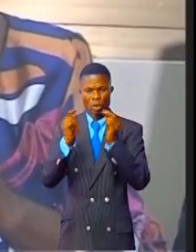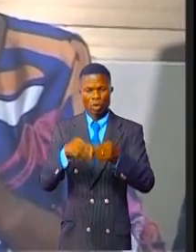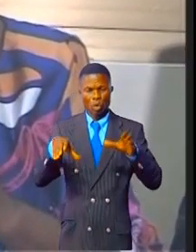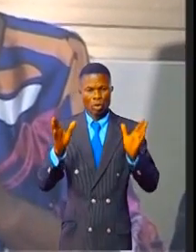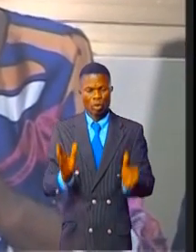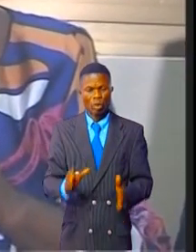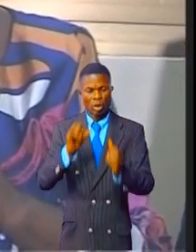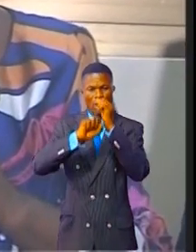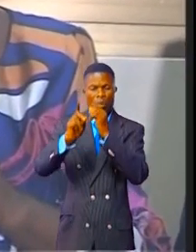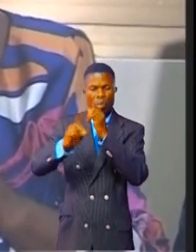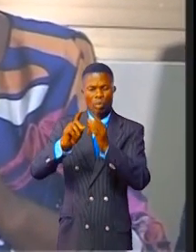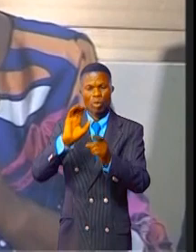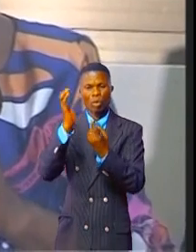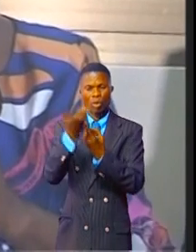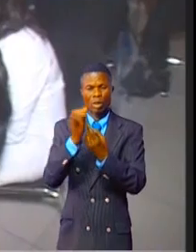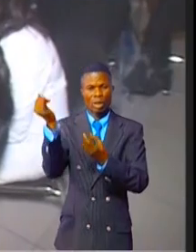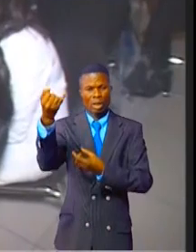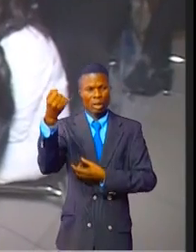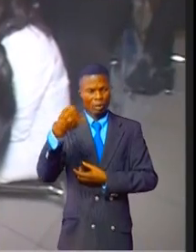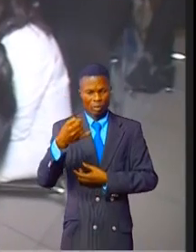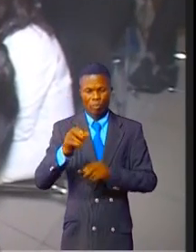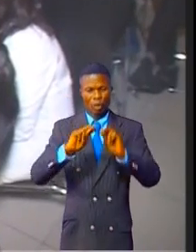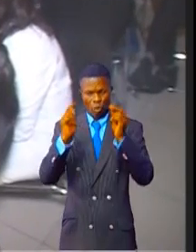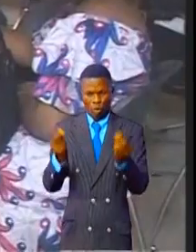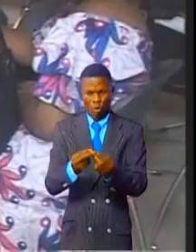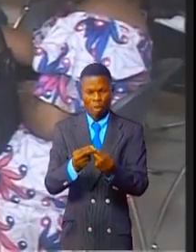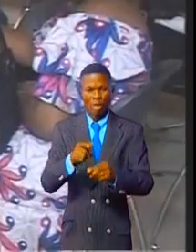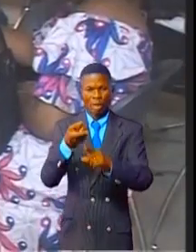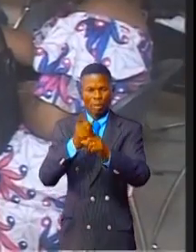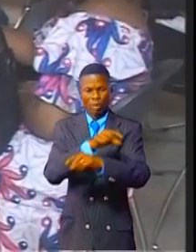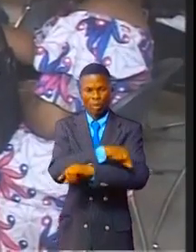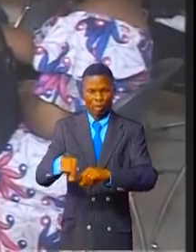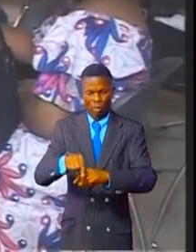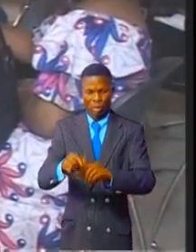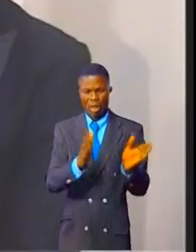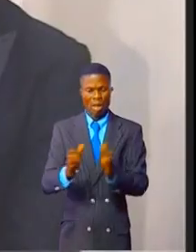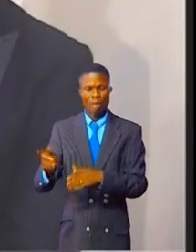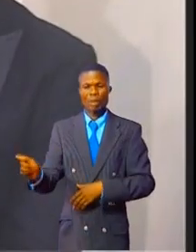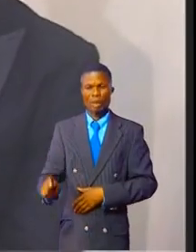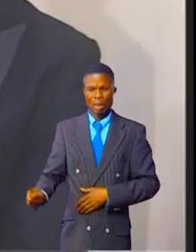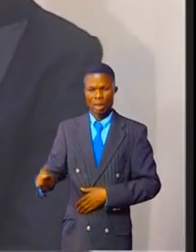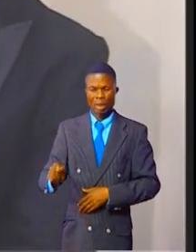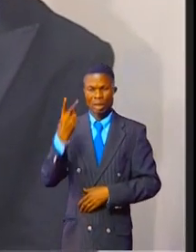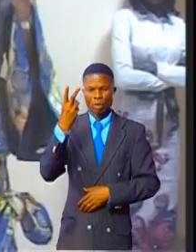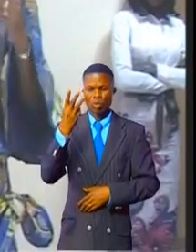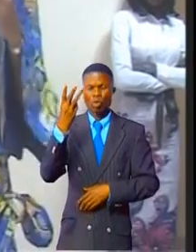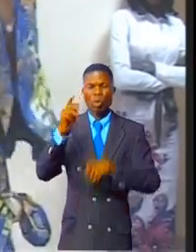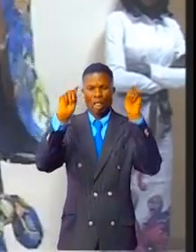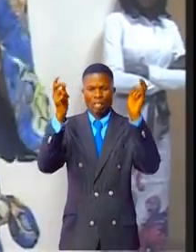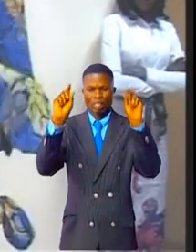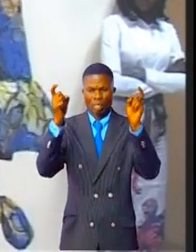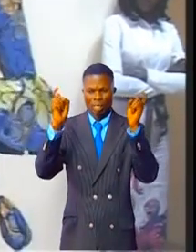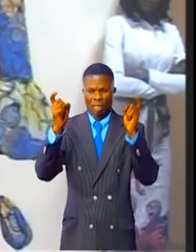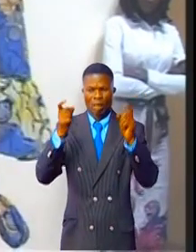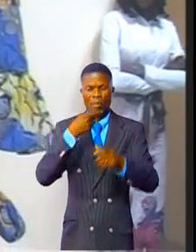pour la promotion culturelle et artistique est une structure du ministère de l'aménagement du territoire trois thèmes ont été développés au cours de